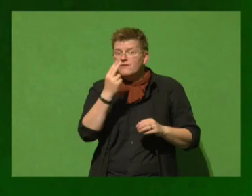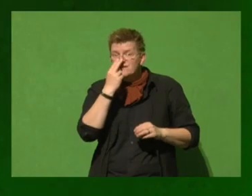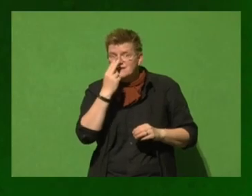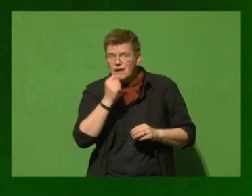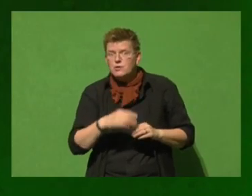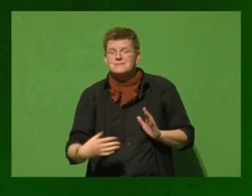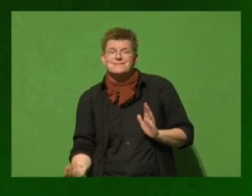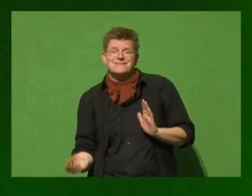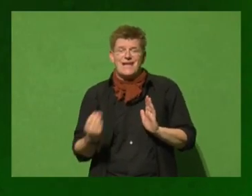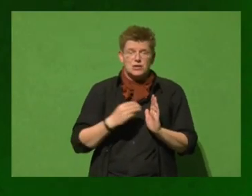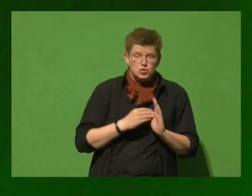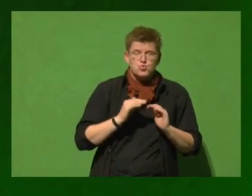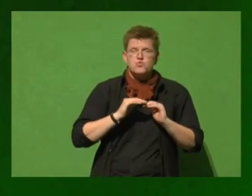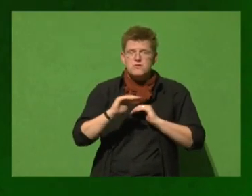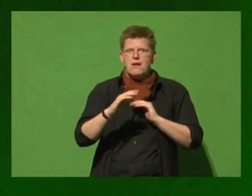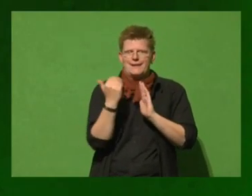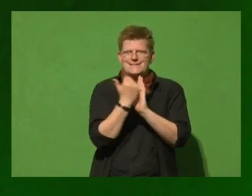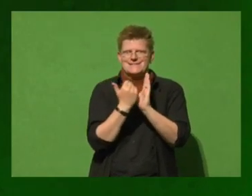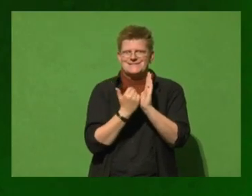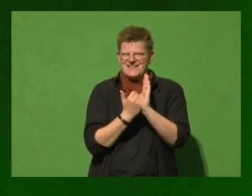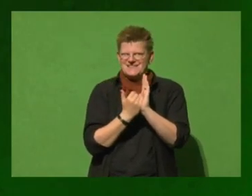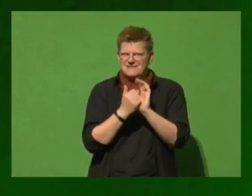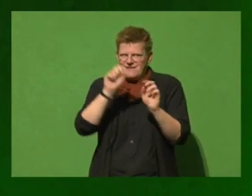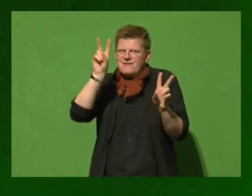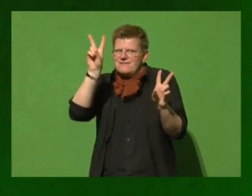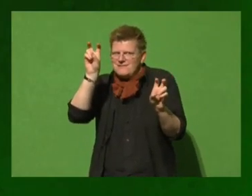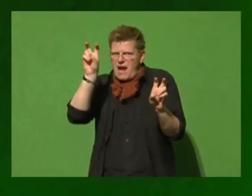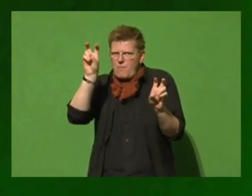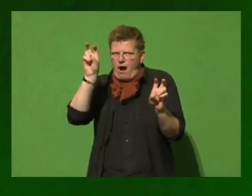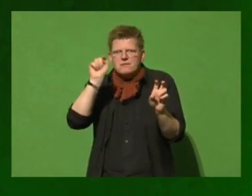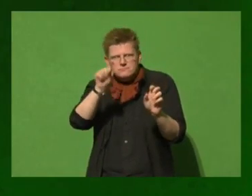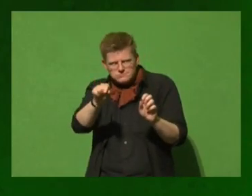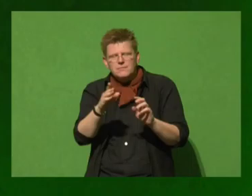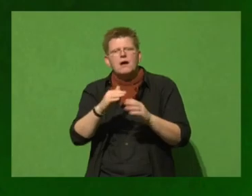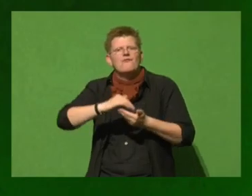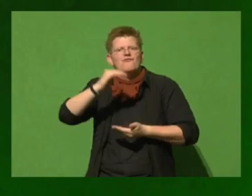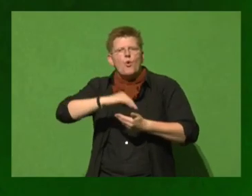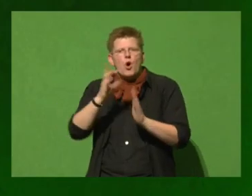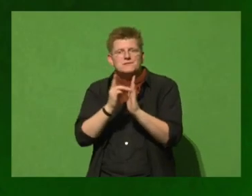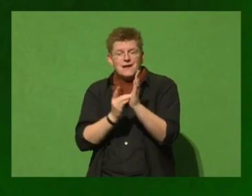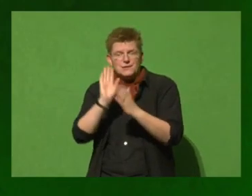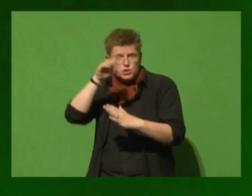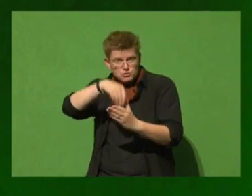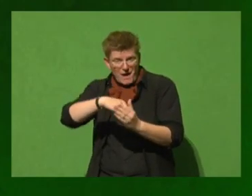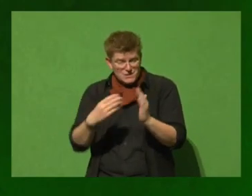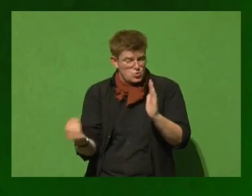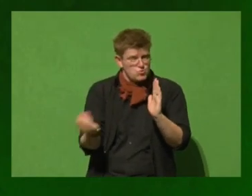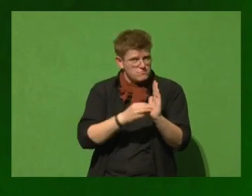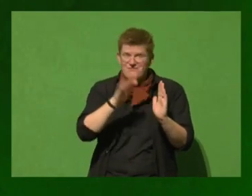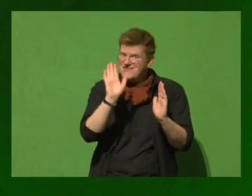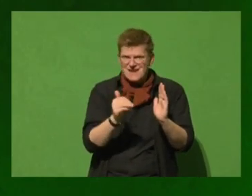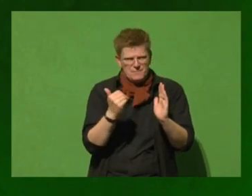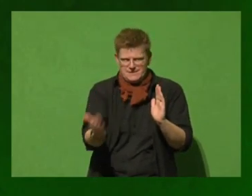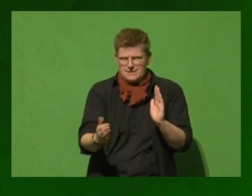Landesgesetze geben wird, um auf diese Vorratsdatenspeicherung zuzugreifen. Lasst uns damit hier in Nordrhein-Westfalen allen